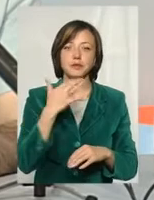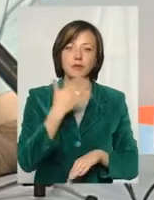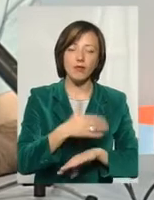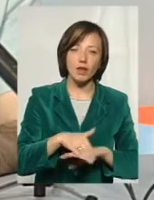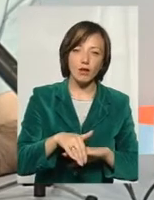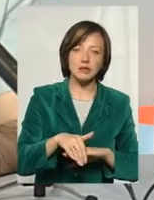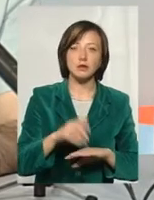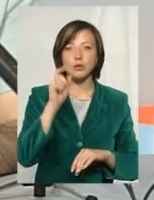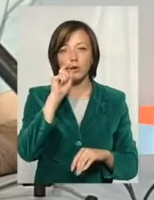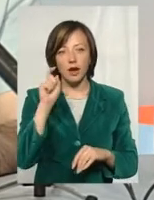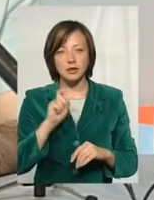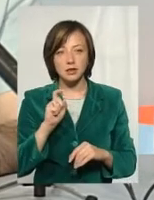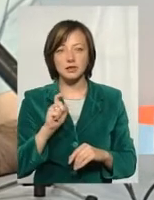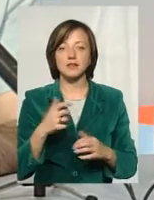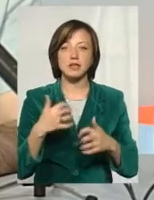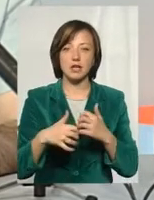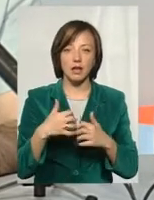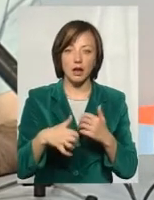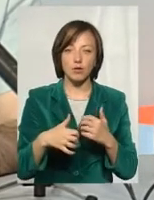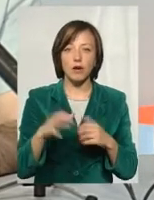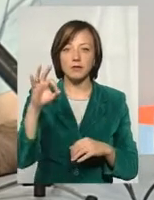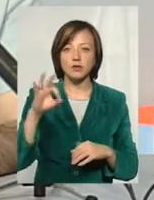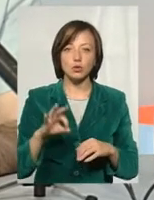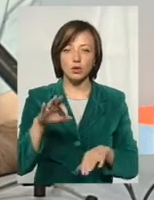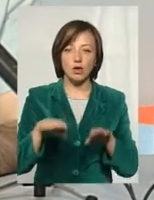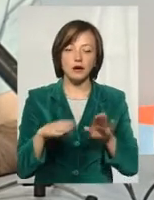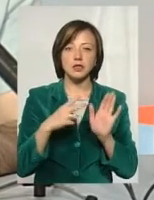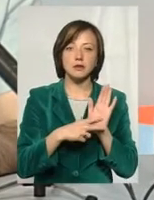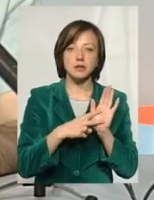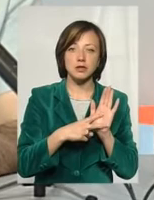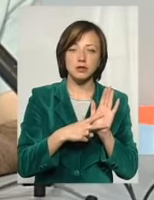іноземні, українські, то в середньому відсоток коливається